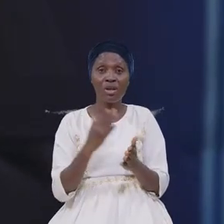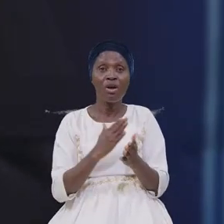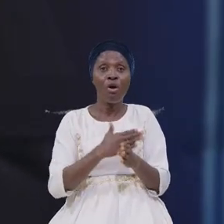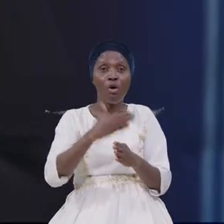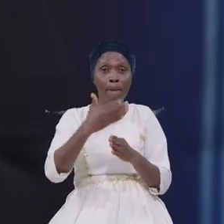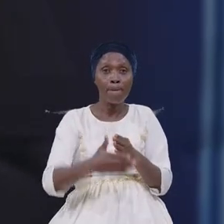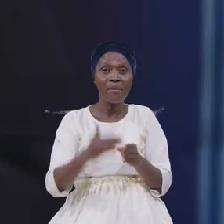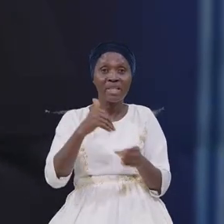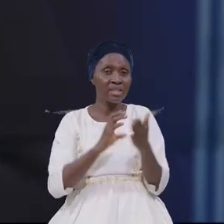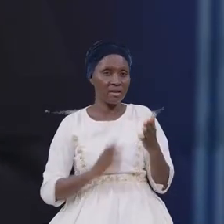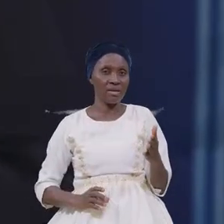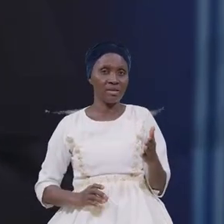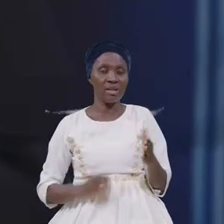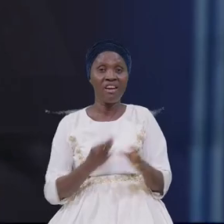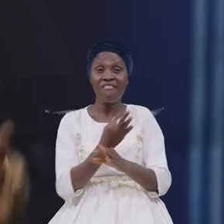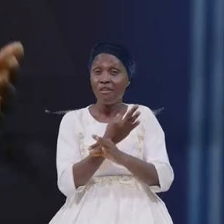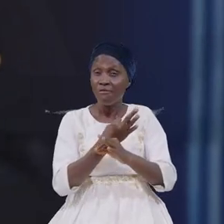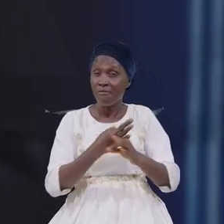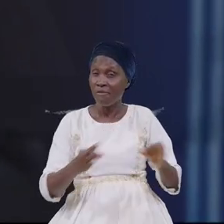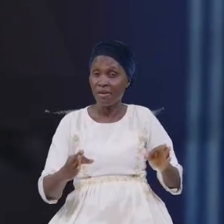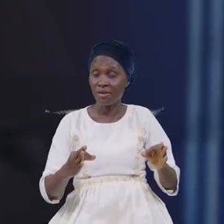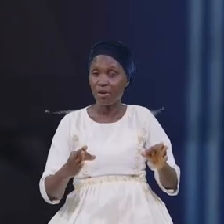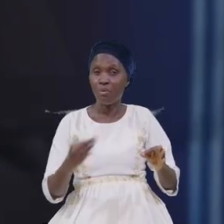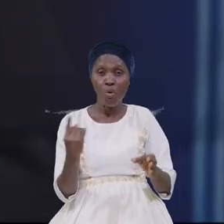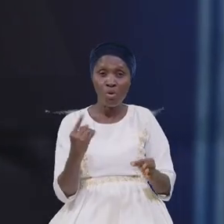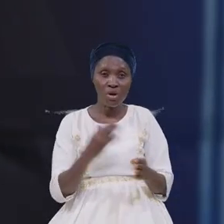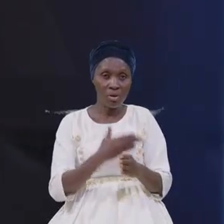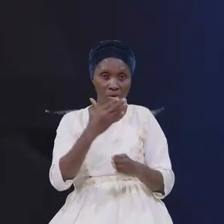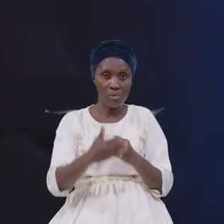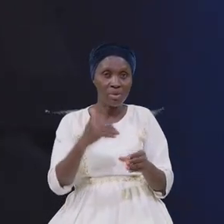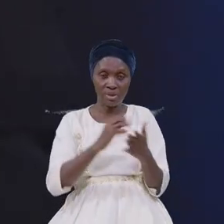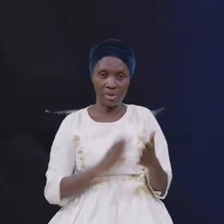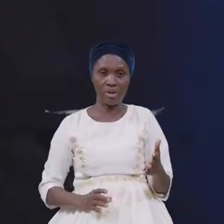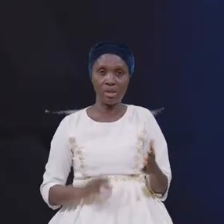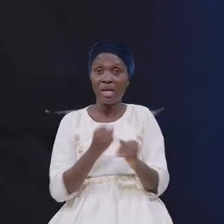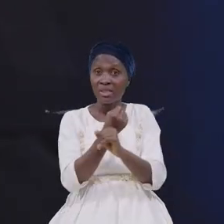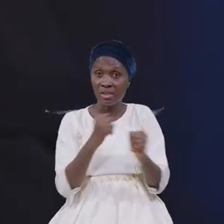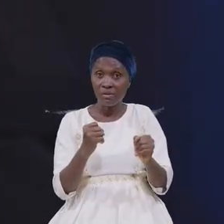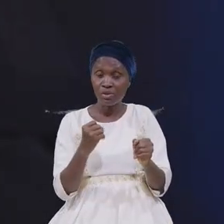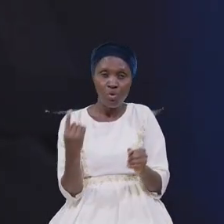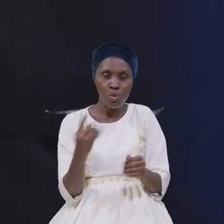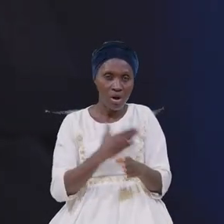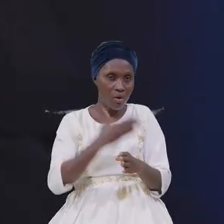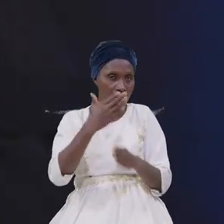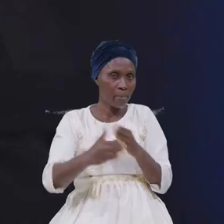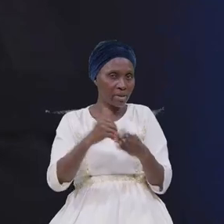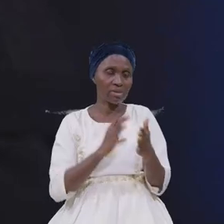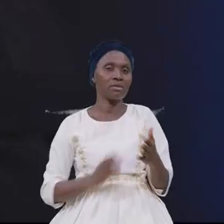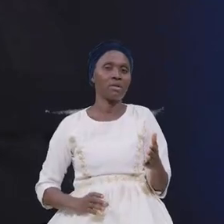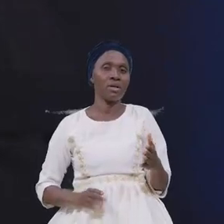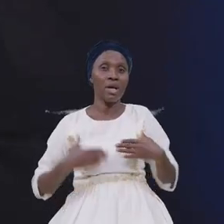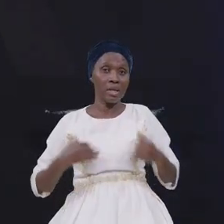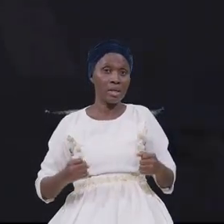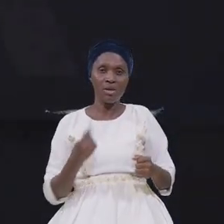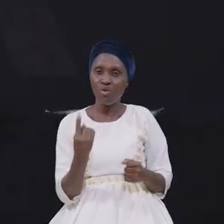Christ. La liberté n'est complète qu'en Christ. Le salut